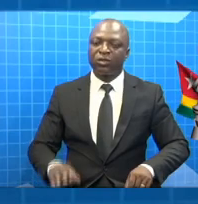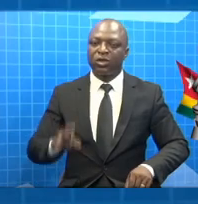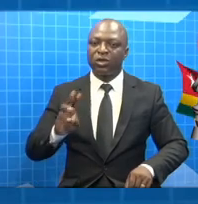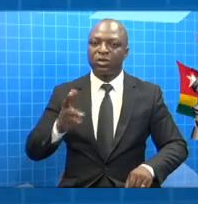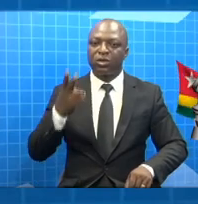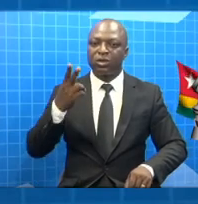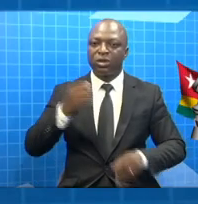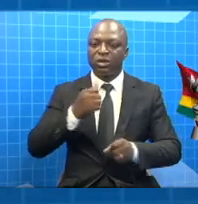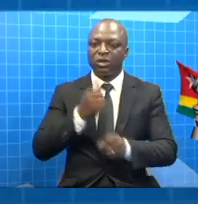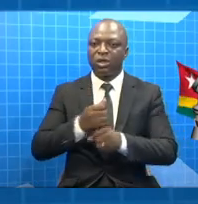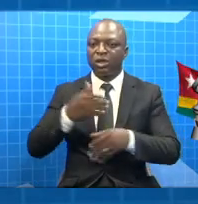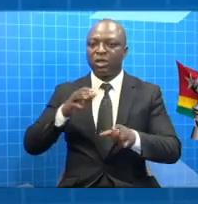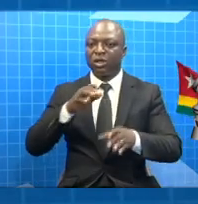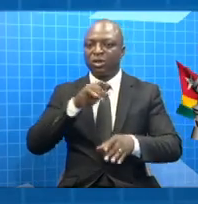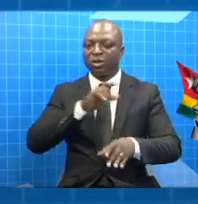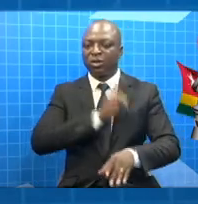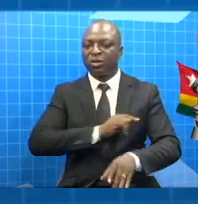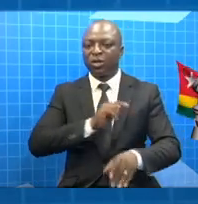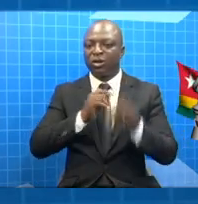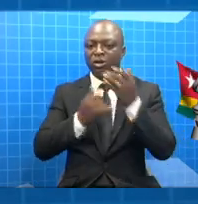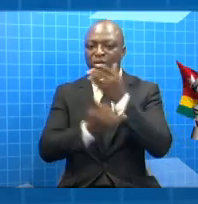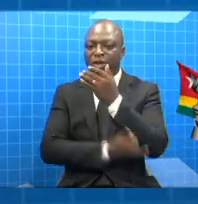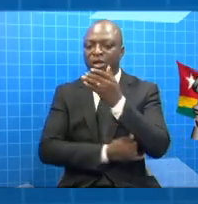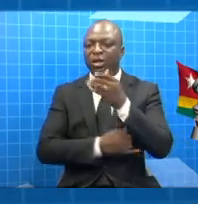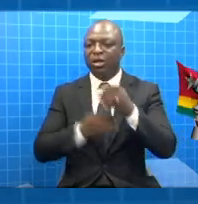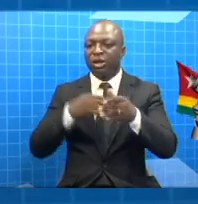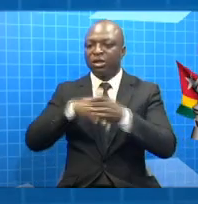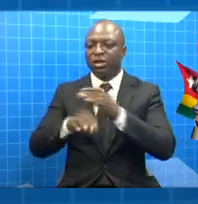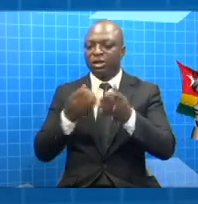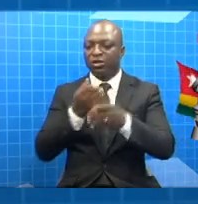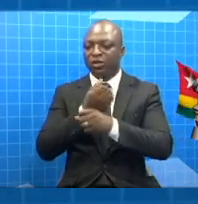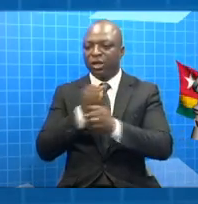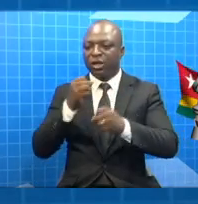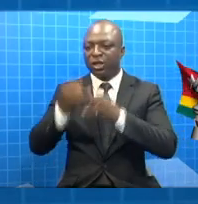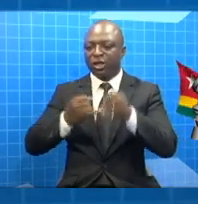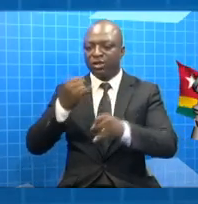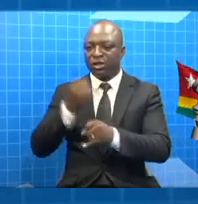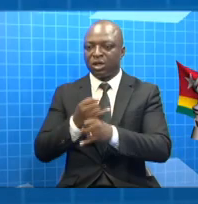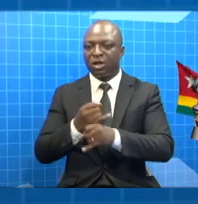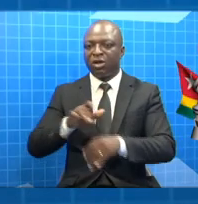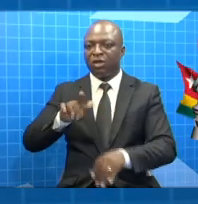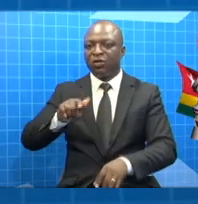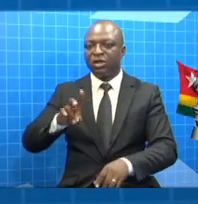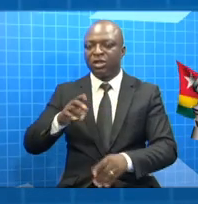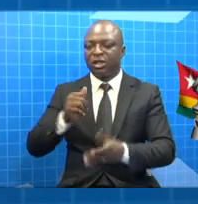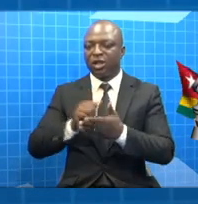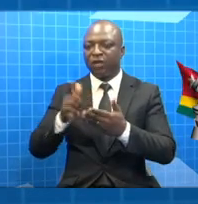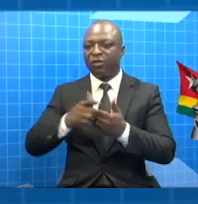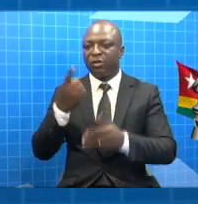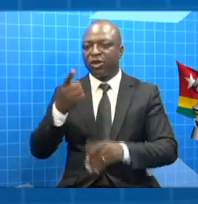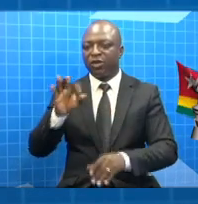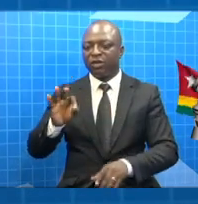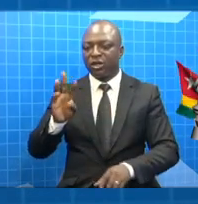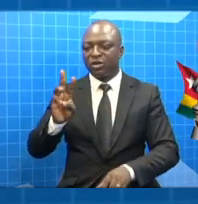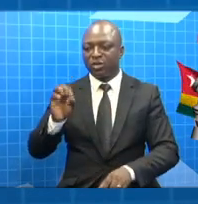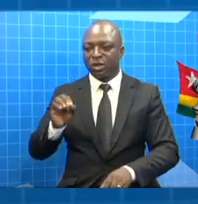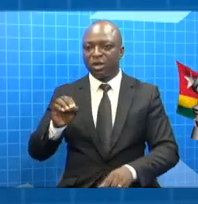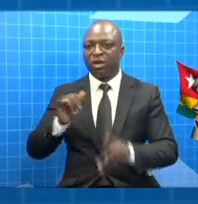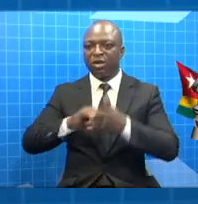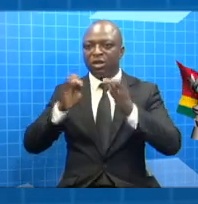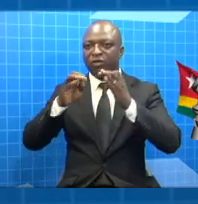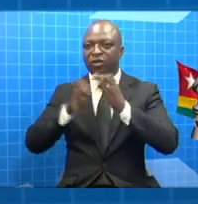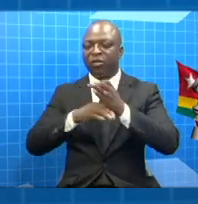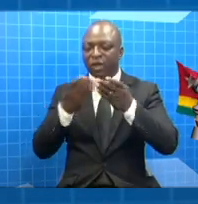62 ans déjà que notre pays accède à la souveraineté internationale, le 27 avril 1960, un